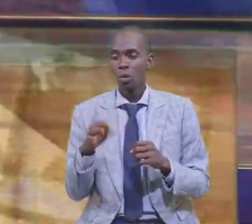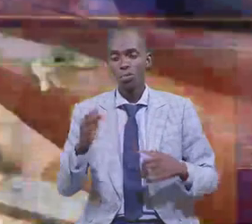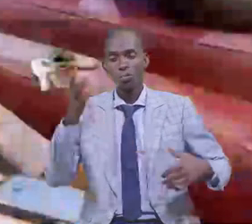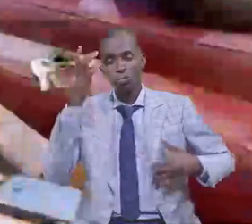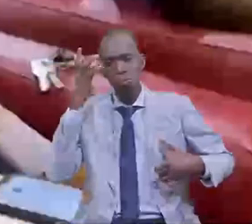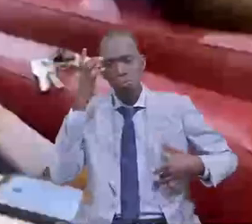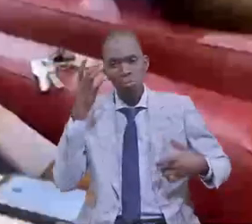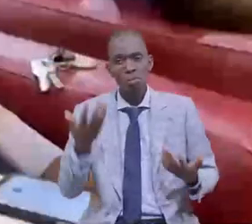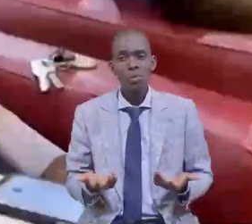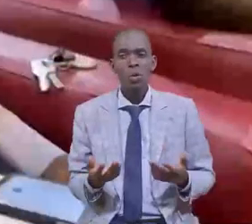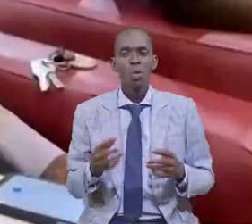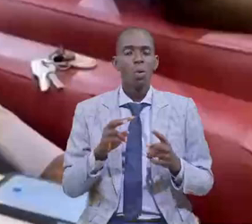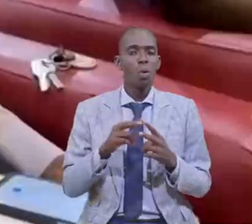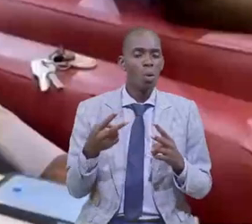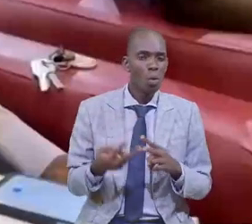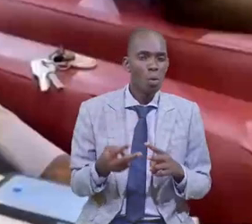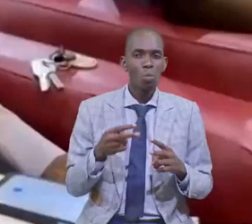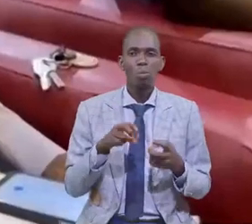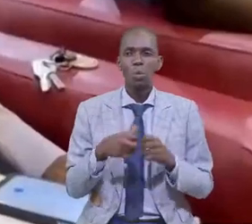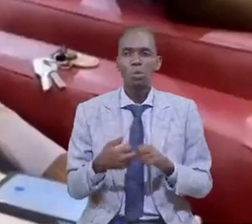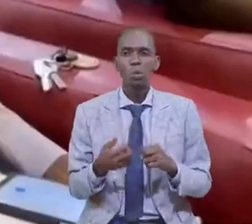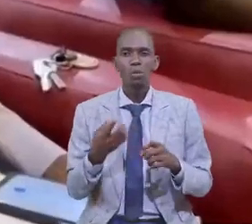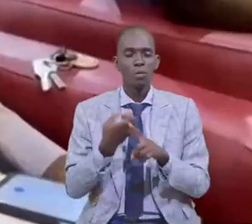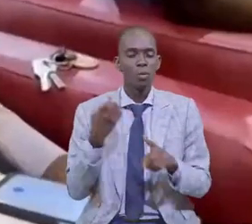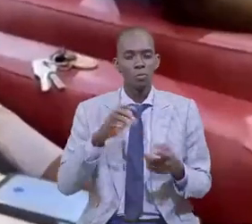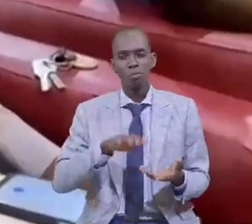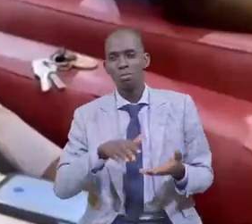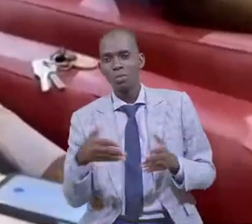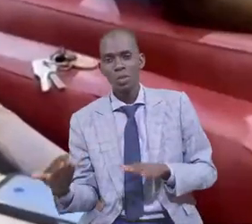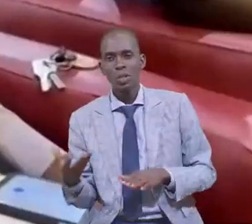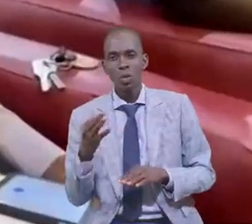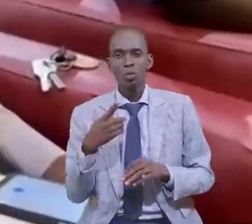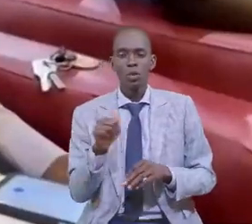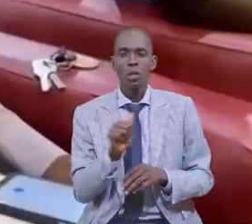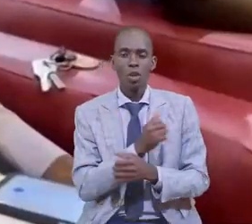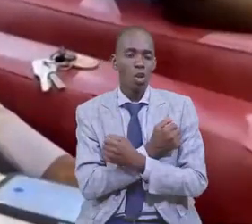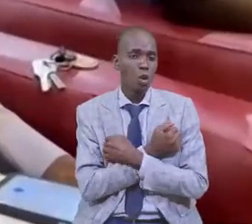maladies, ou bien angoissé par la mort d'un bien-aimé,